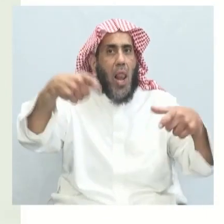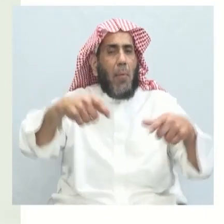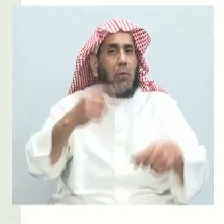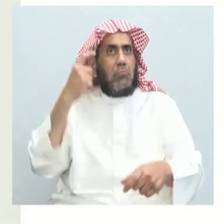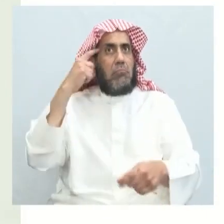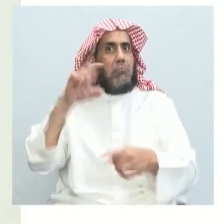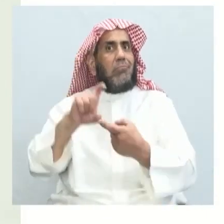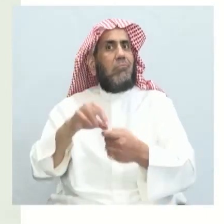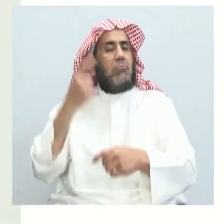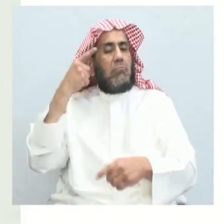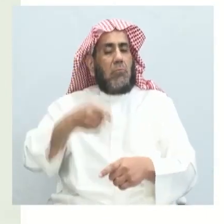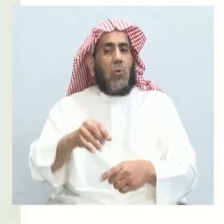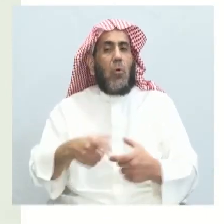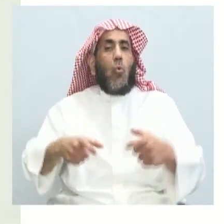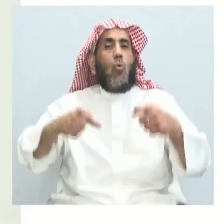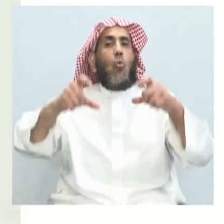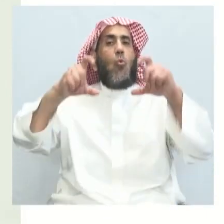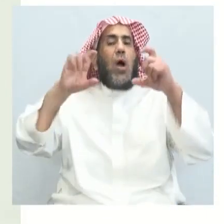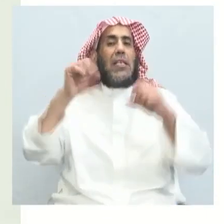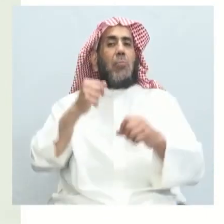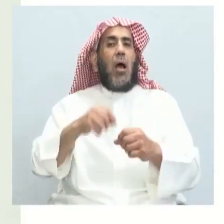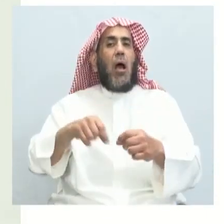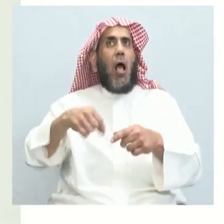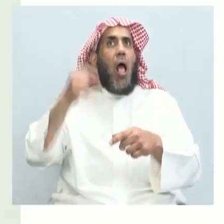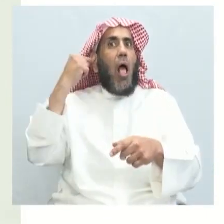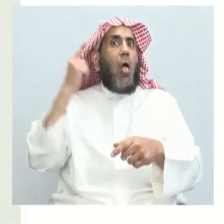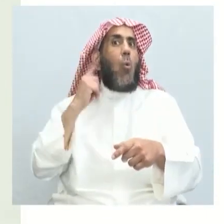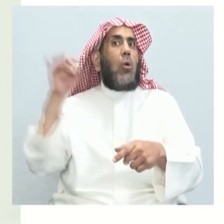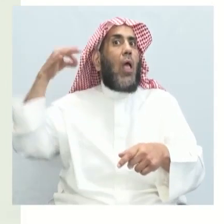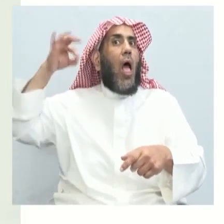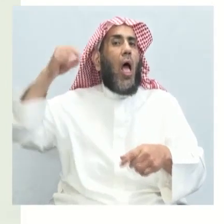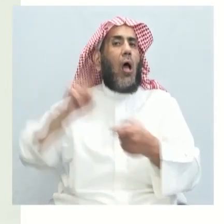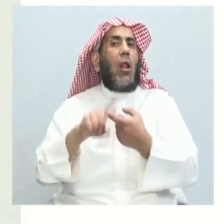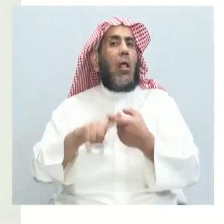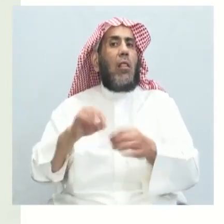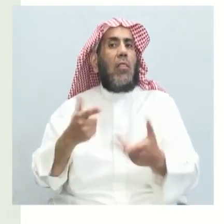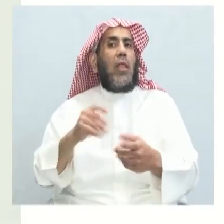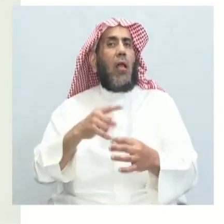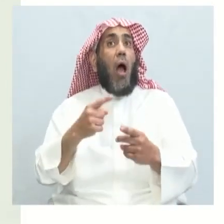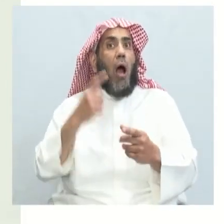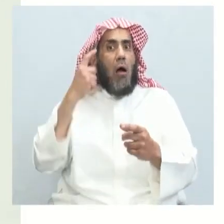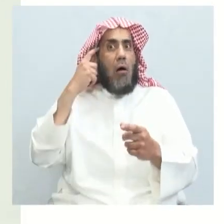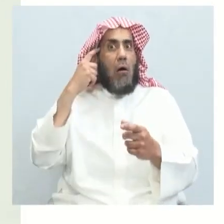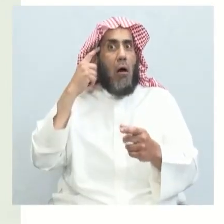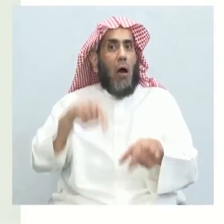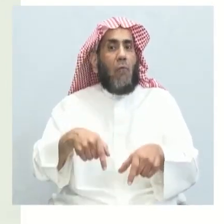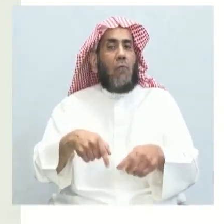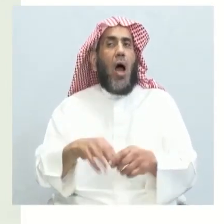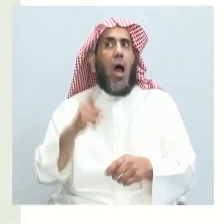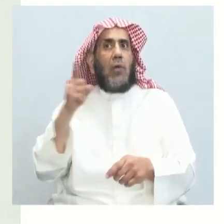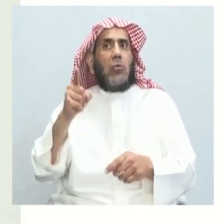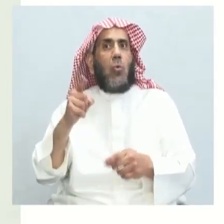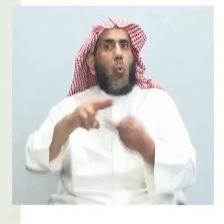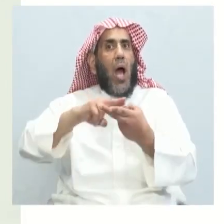ستعرفه فلما شربته اسماء قرع الخاتم ثنيتها فعرفتها فعرفته